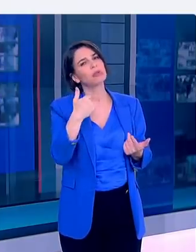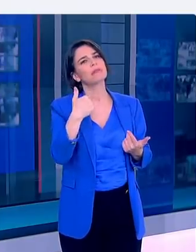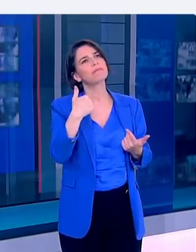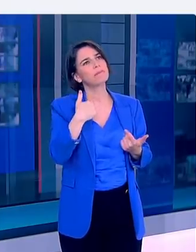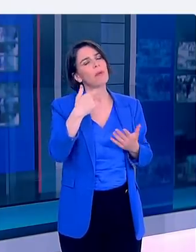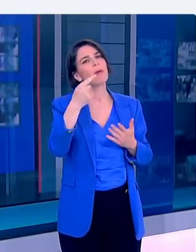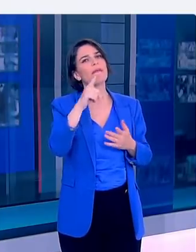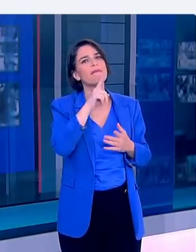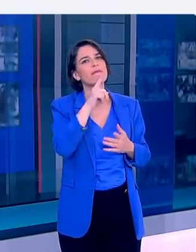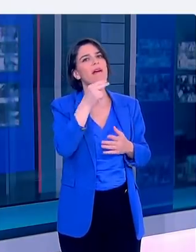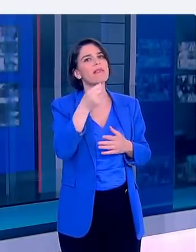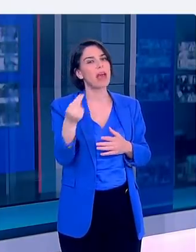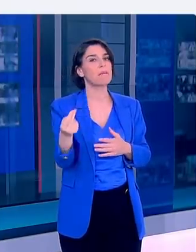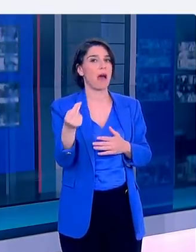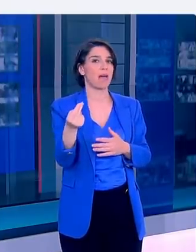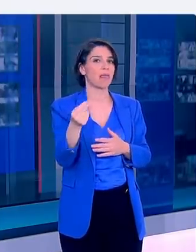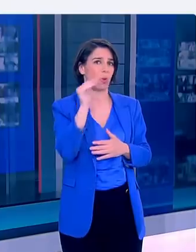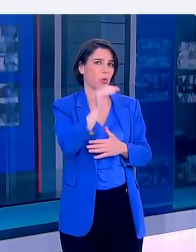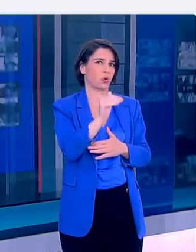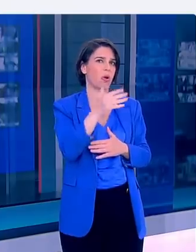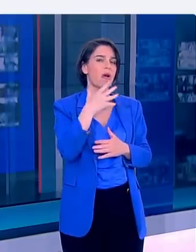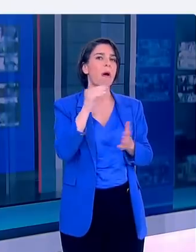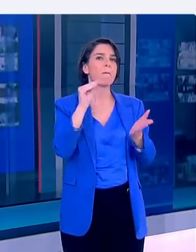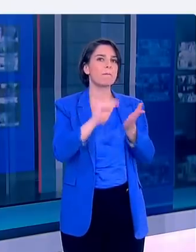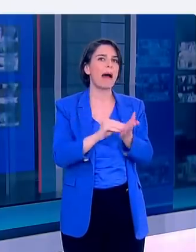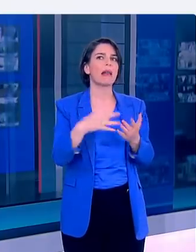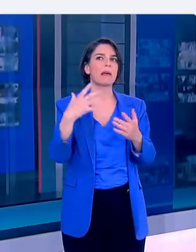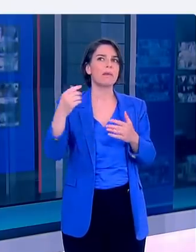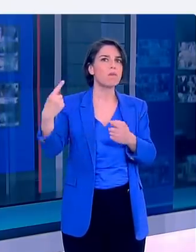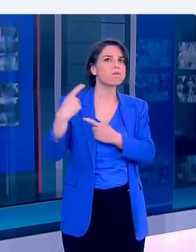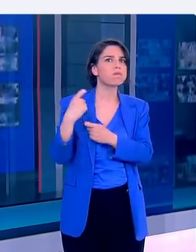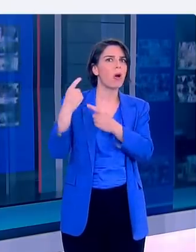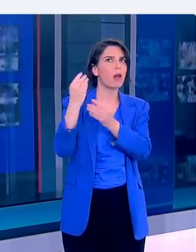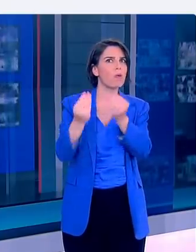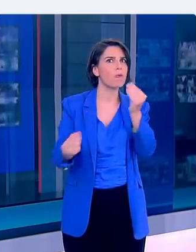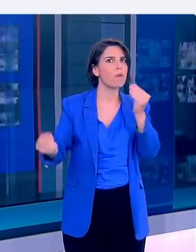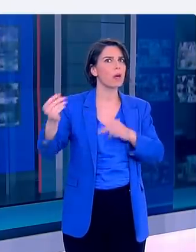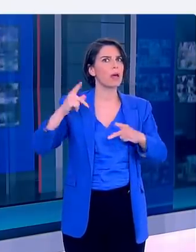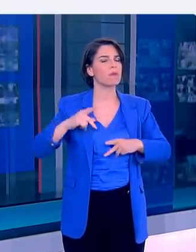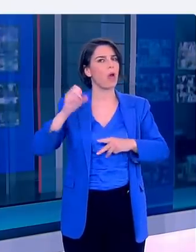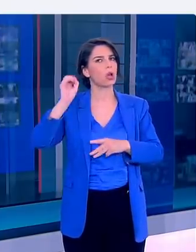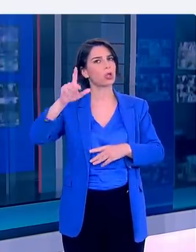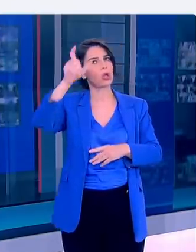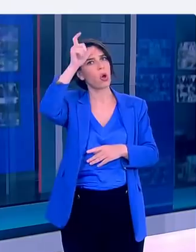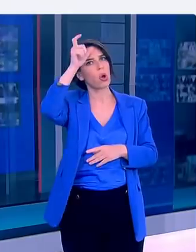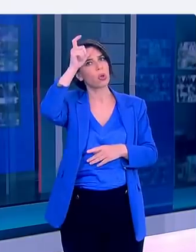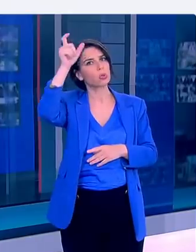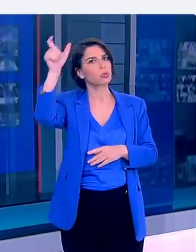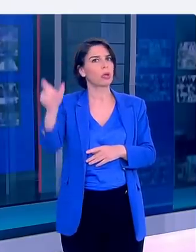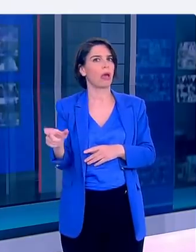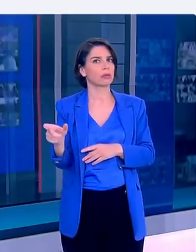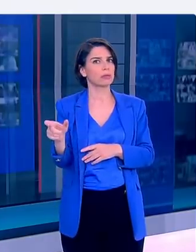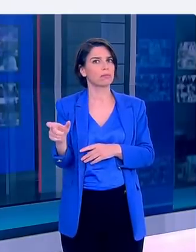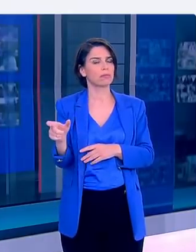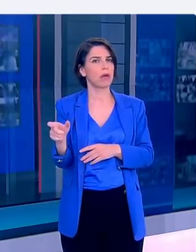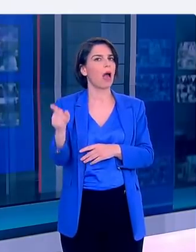διότι είχαμε ουσιαστικά ένα ακόμη κρεσέντο προκλητικότητας από τον Τούρκο Υπουργό Εξωτερικών, τον κύριο Τσαβούσογλου,